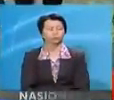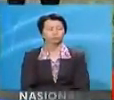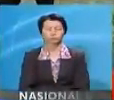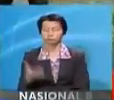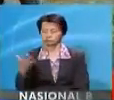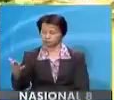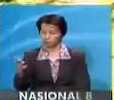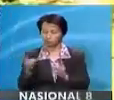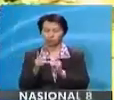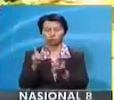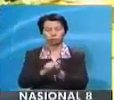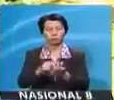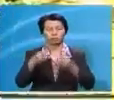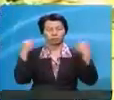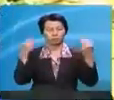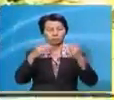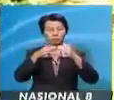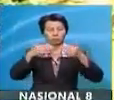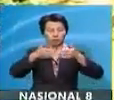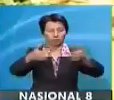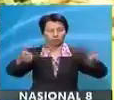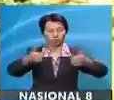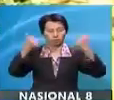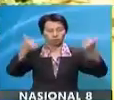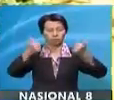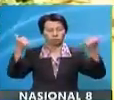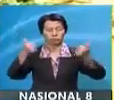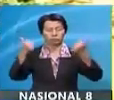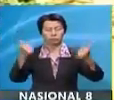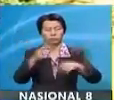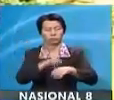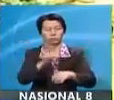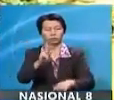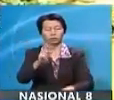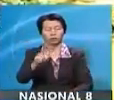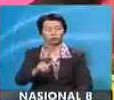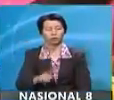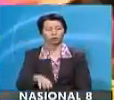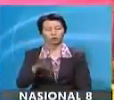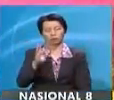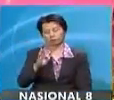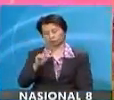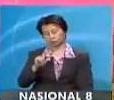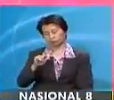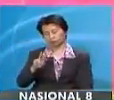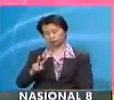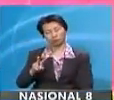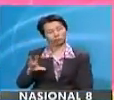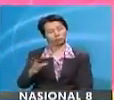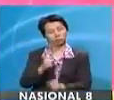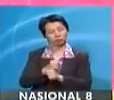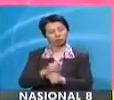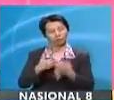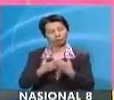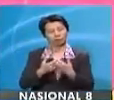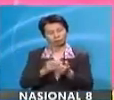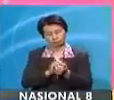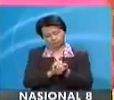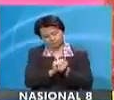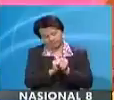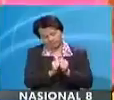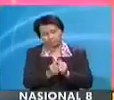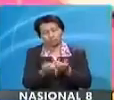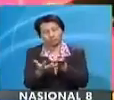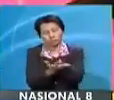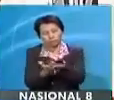Bila ditemui media pada majlis rumah terbuka raya FGV di Kuala Lumpur, FGV telah memperoleh kilang pemerahan dan